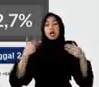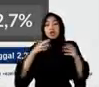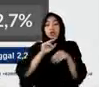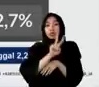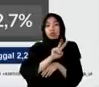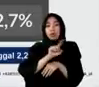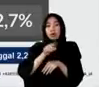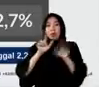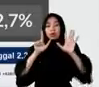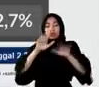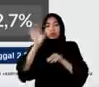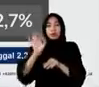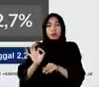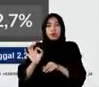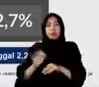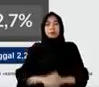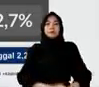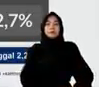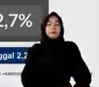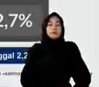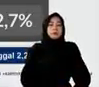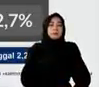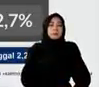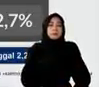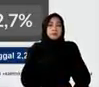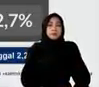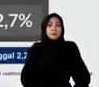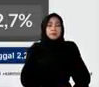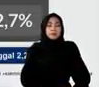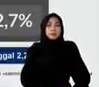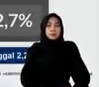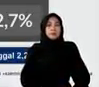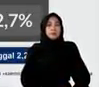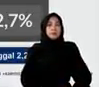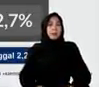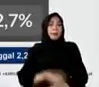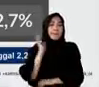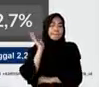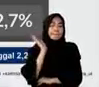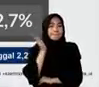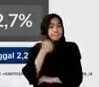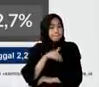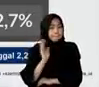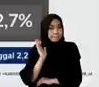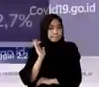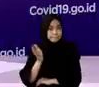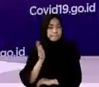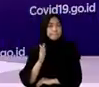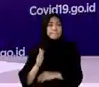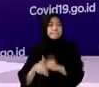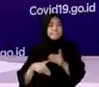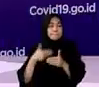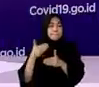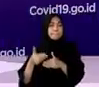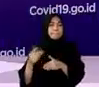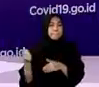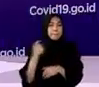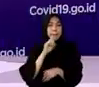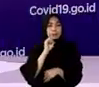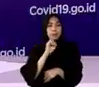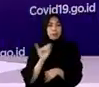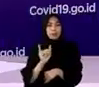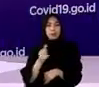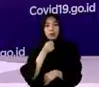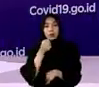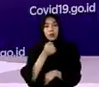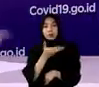atau 2,7%. Sekian sesi paparan pada hari ini. Selanjutnya tanya jawab